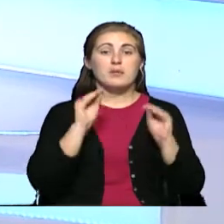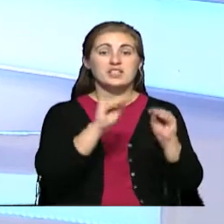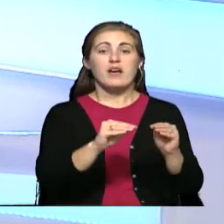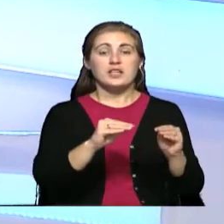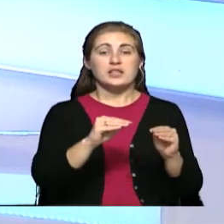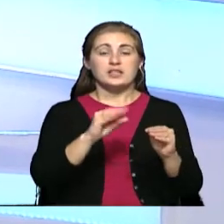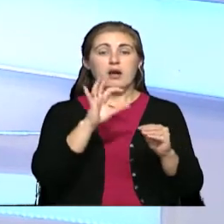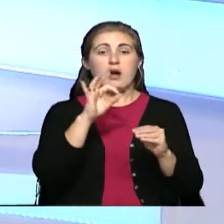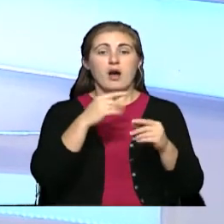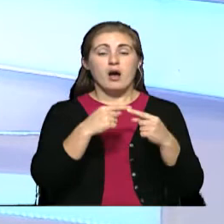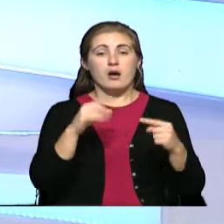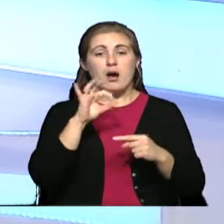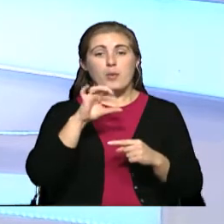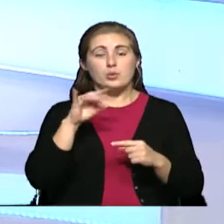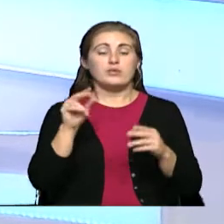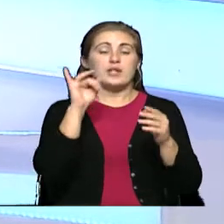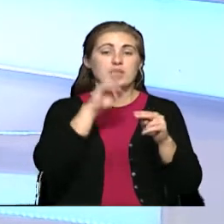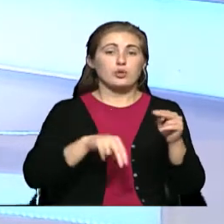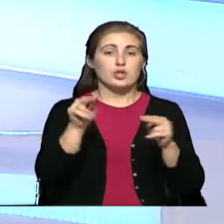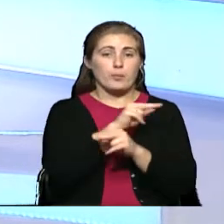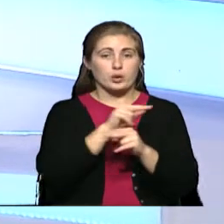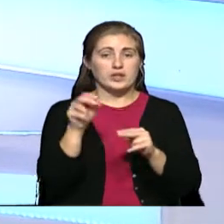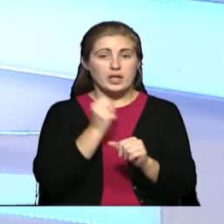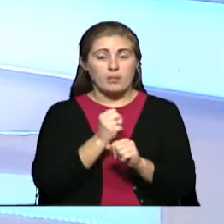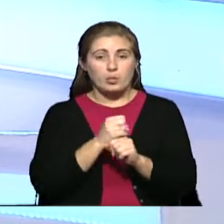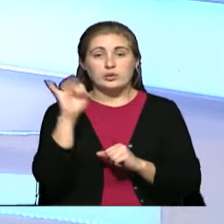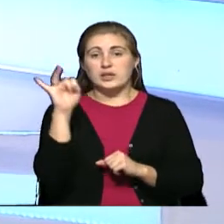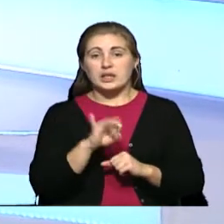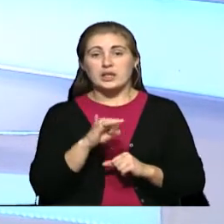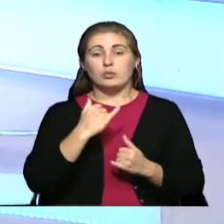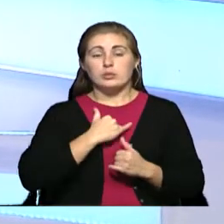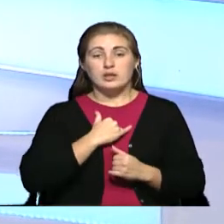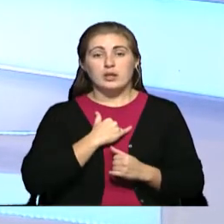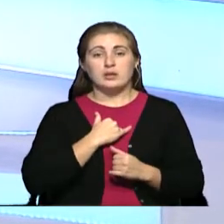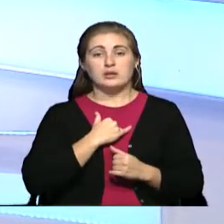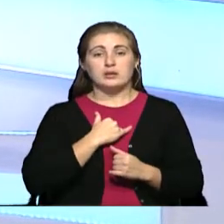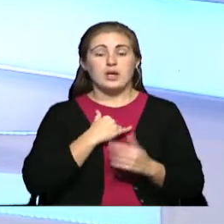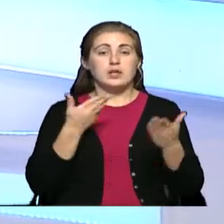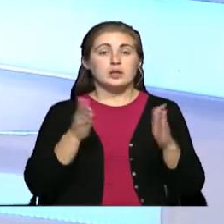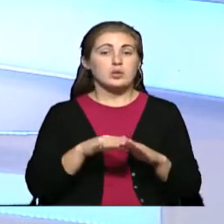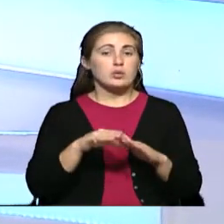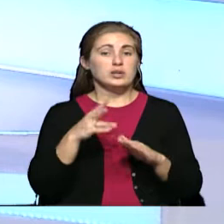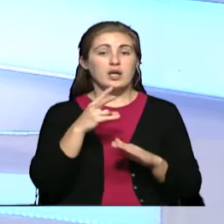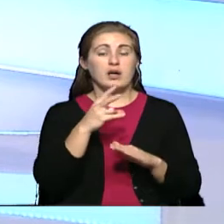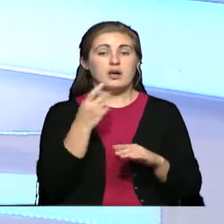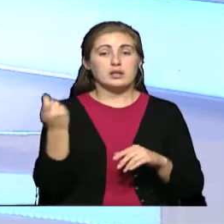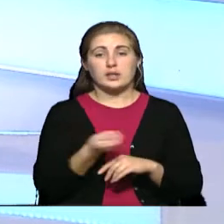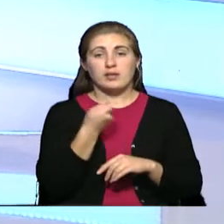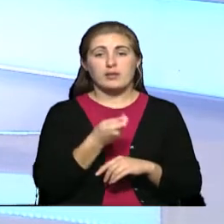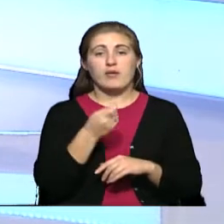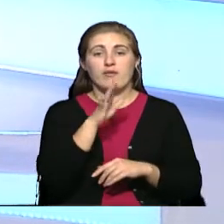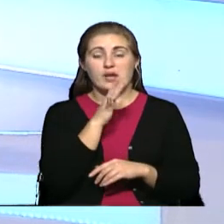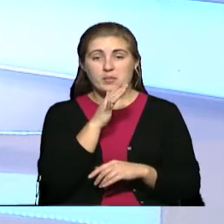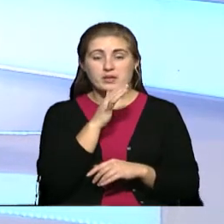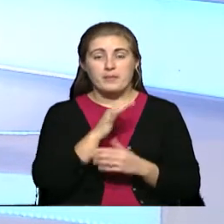оборудование, завершить ремонтные работы. И у нас остается не так-то много времени, люфтового,